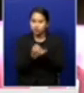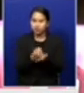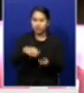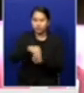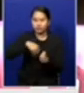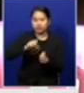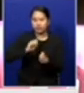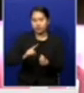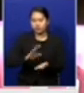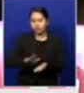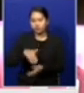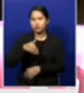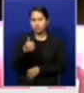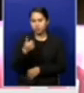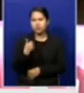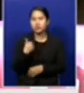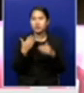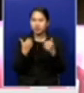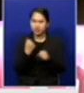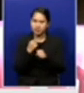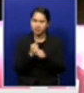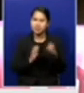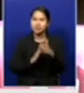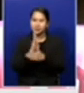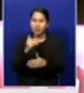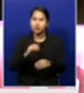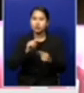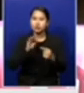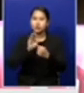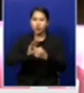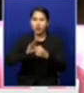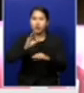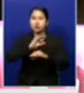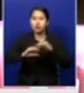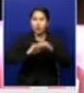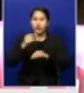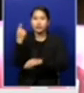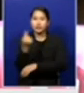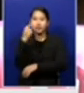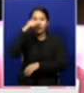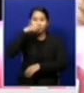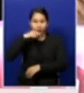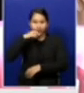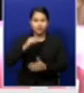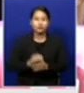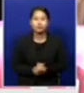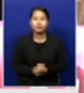มาโดยตลอดและสำเร็จทุกครั้งด้วยเช่นโครงการ Amazing Thailand หรือ Unseen Thailand เป็นต้น